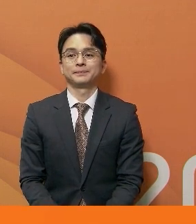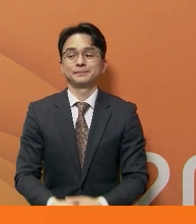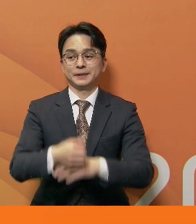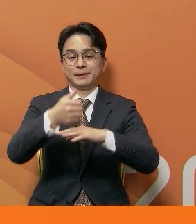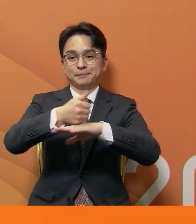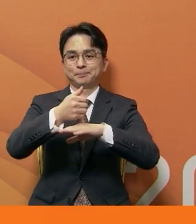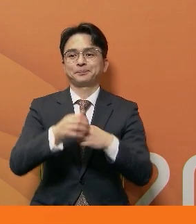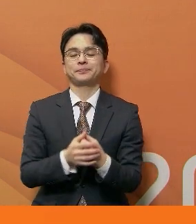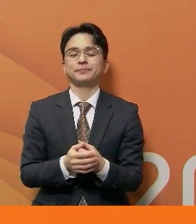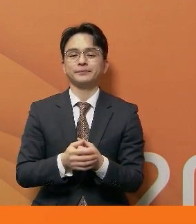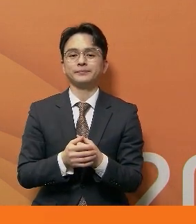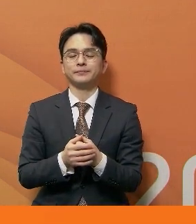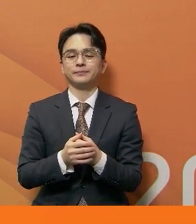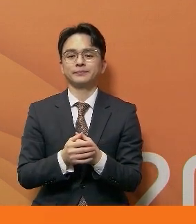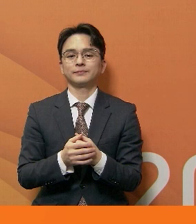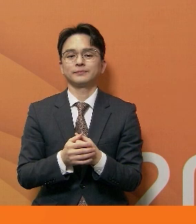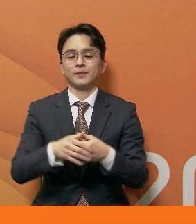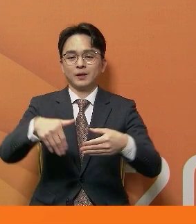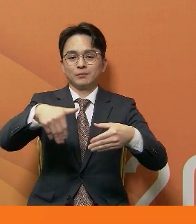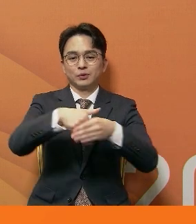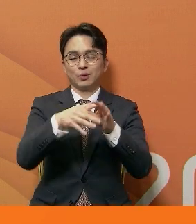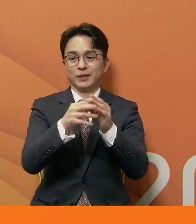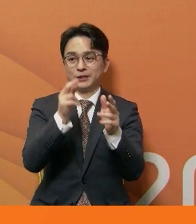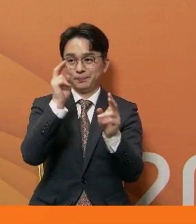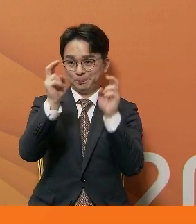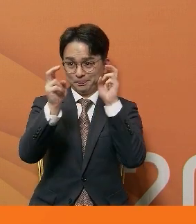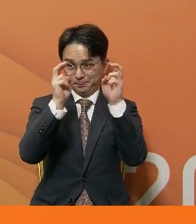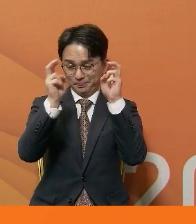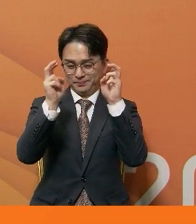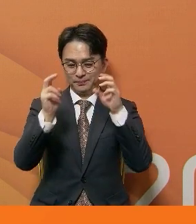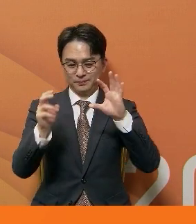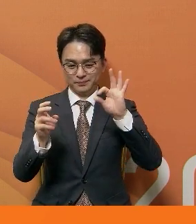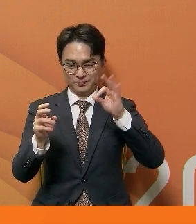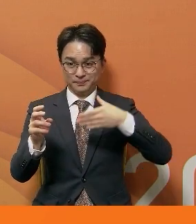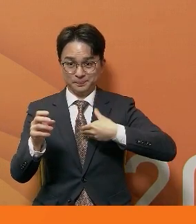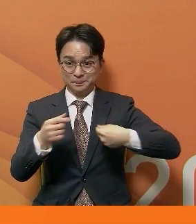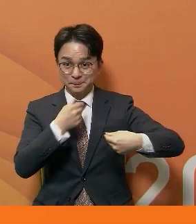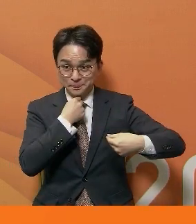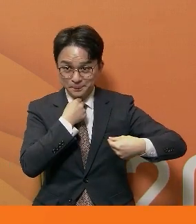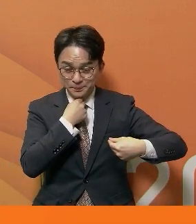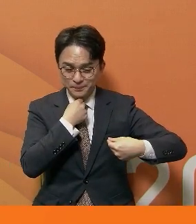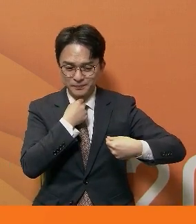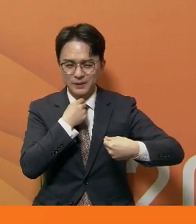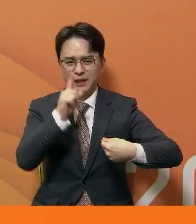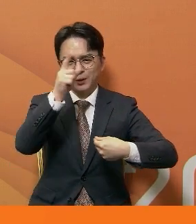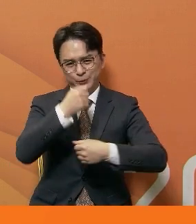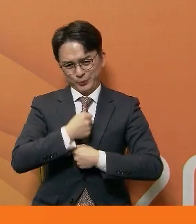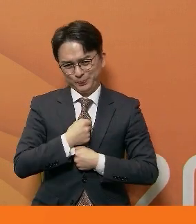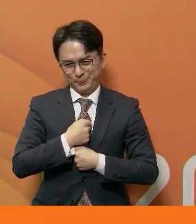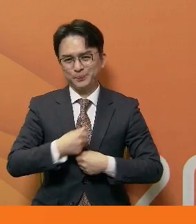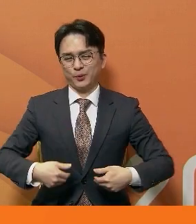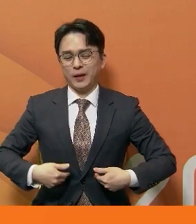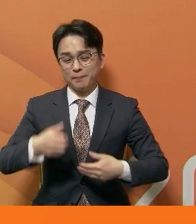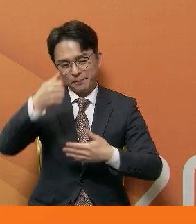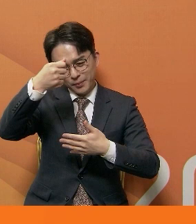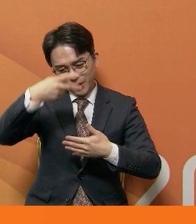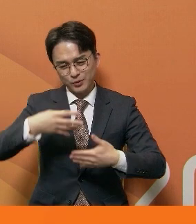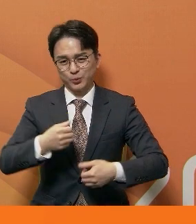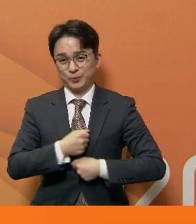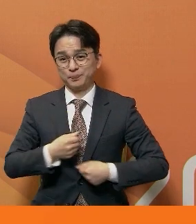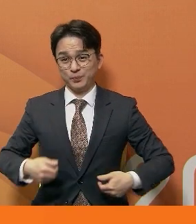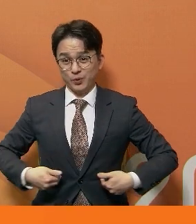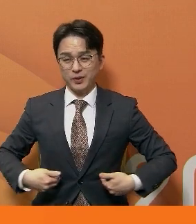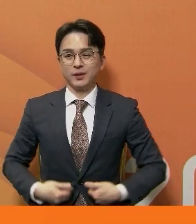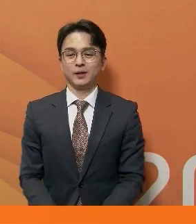어 그리고 마지막으로 그 콘텐츠 기업이 금융상품을 이용하실 때 몇 가지 유의사항이 있어서 좀 말씀을 드리고